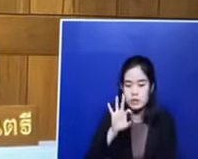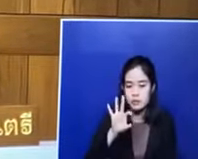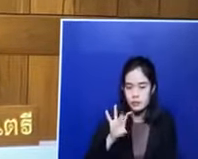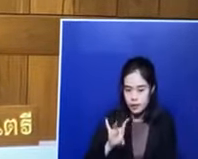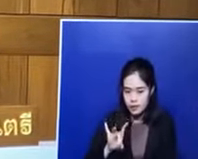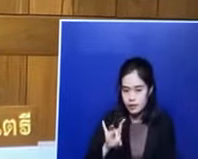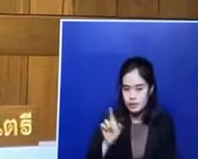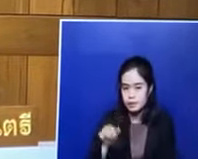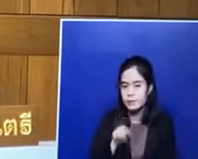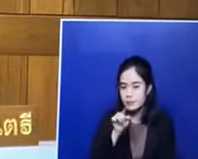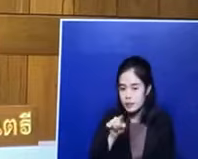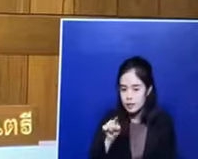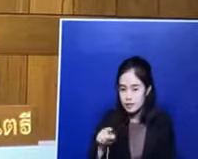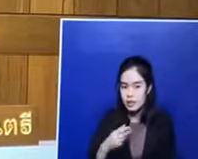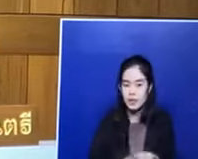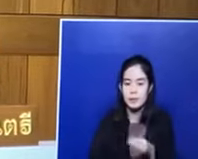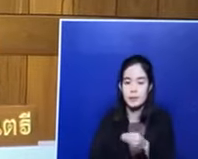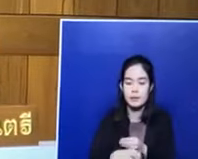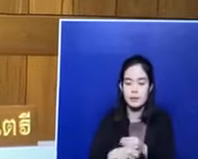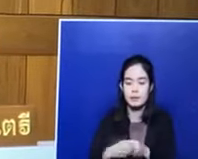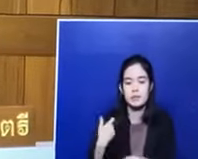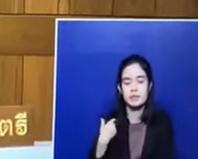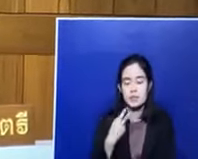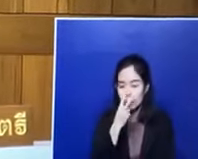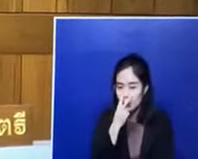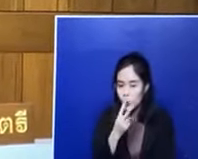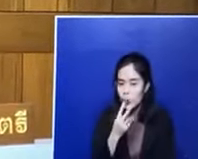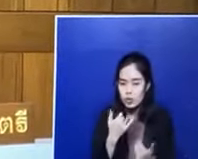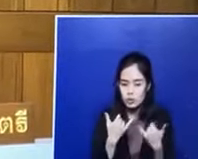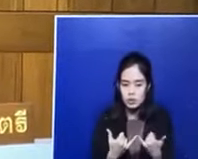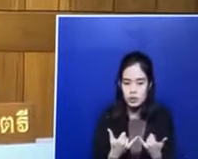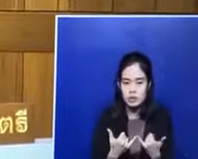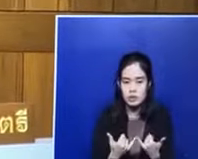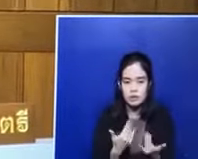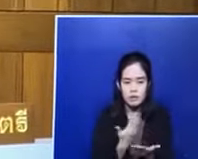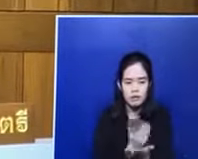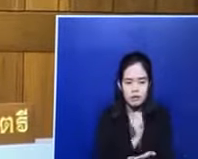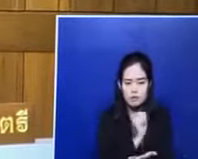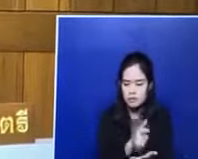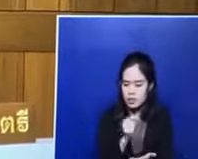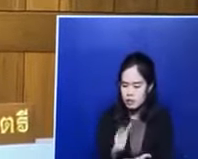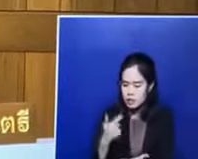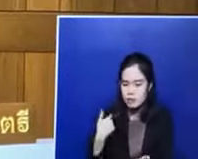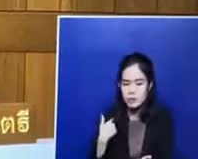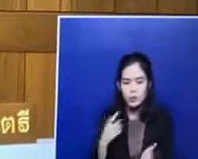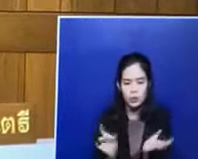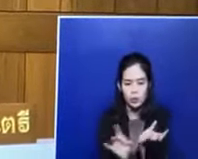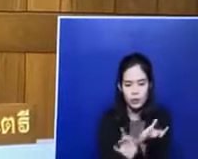งบประมาณรายจ่ายประจำปีก็แสดงให้เห็นว่าการใช้จ่ายงบประมาณมีประสิทธิภาพมากยิ่งขึ้นนะครับ